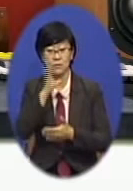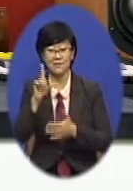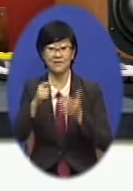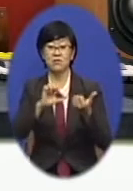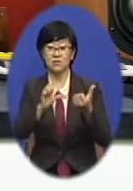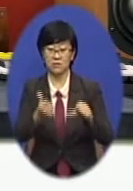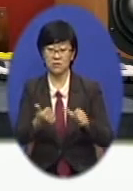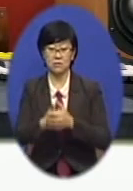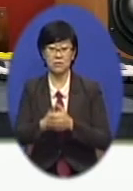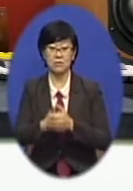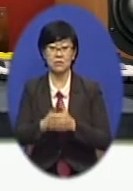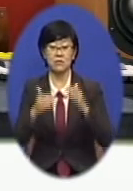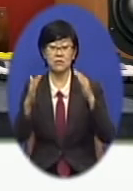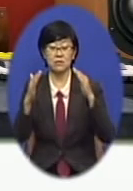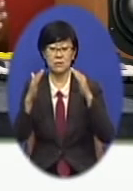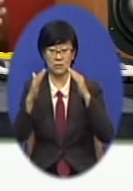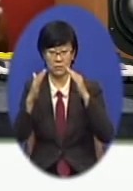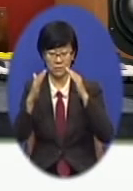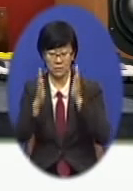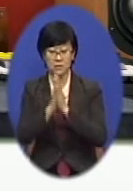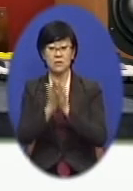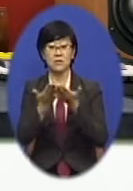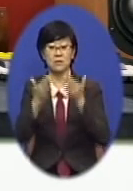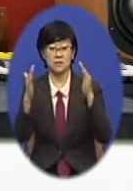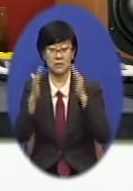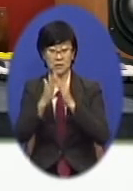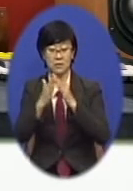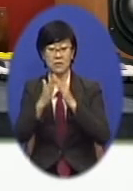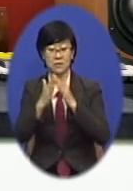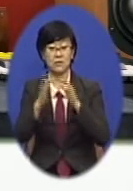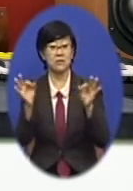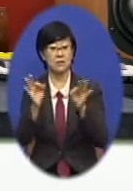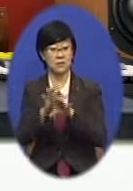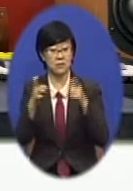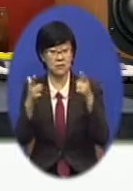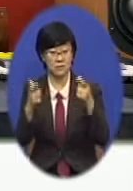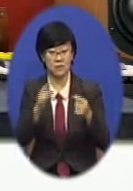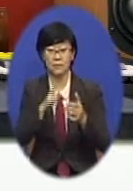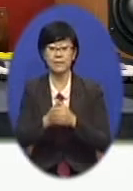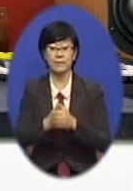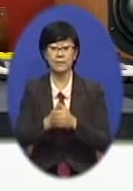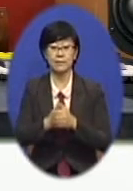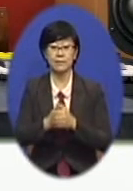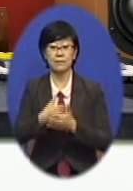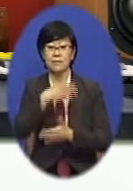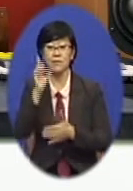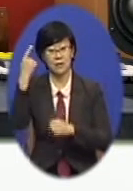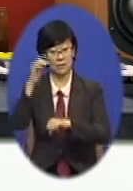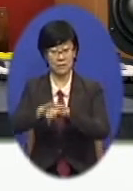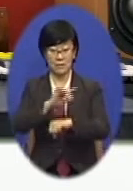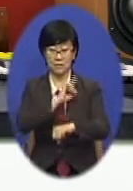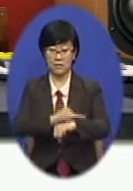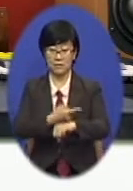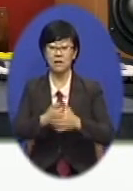때마다 도서관 하나가 없어지는 것과 같다 그런 얘기를 많이 해요. 그만큼 어르신들에게는 지혜와